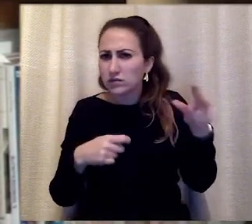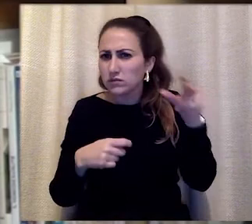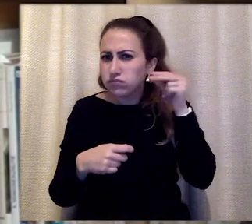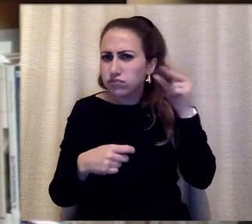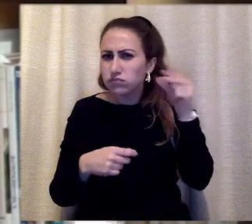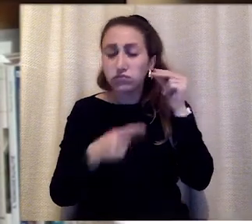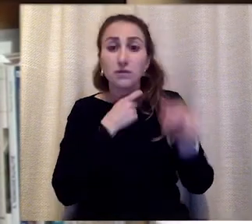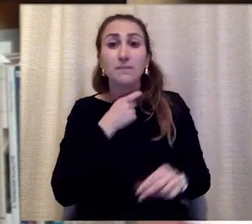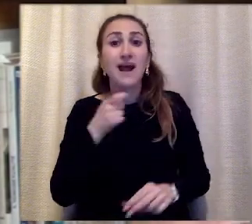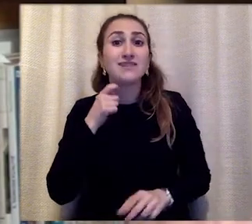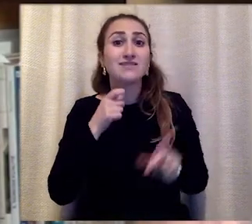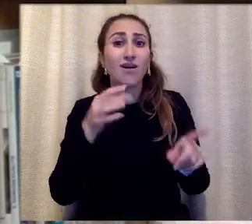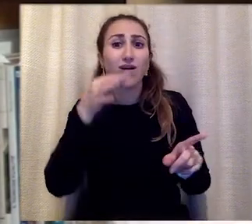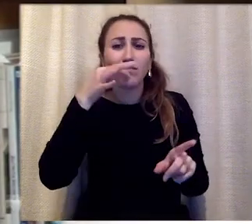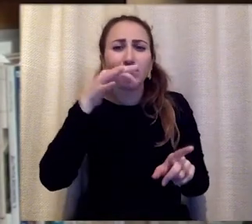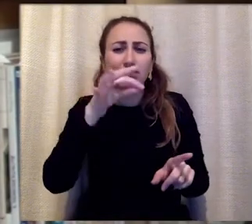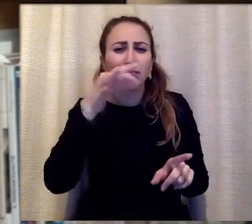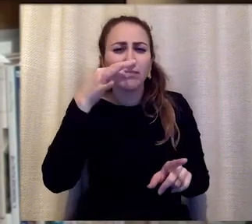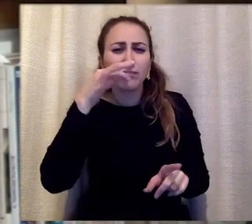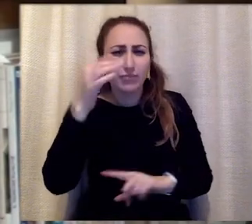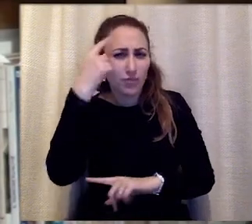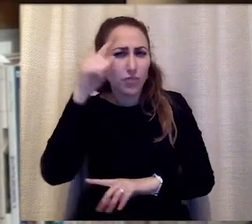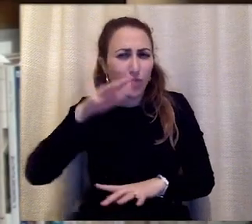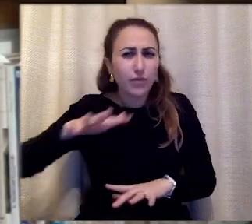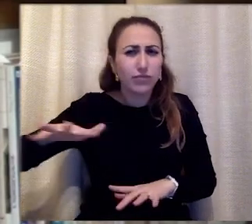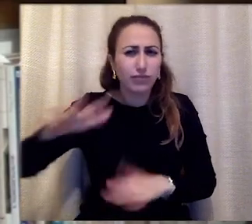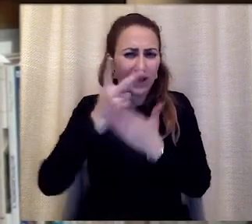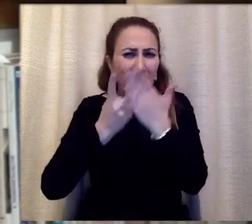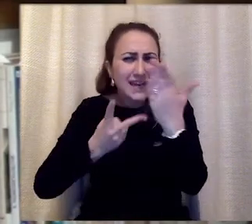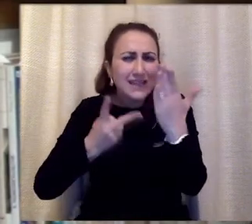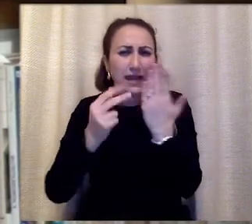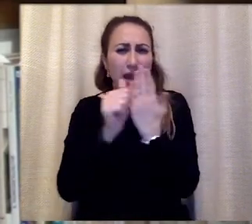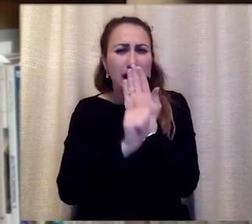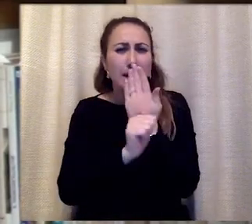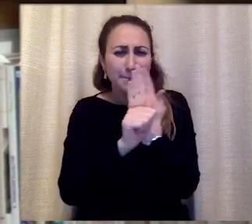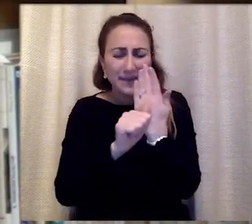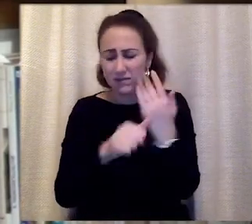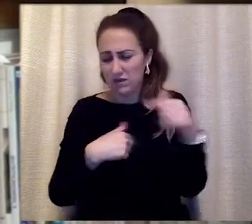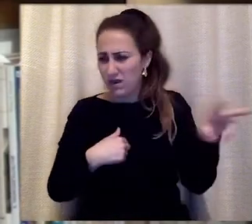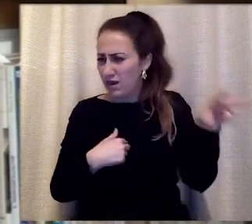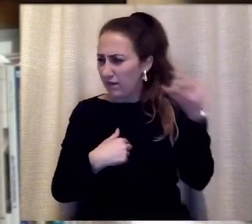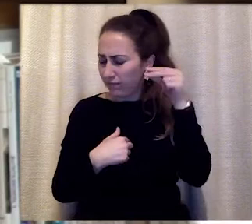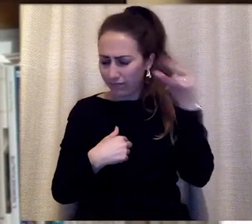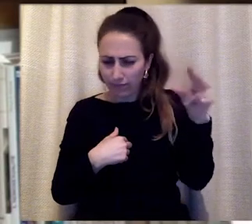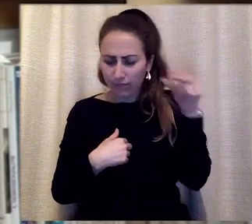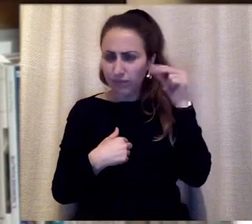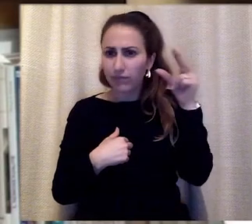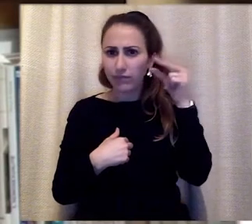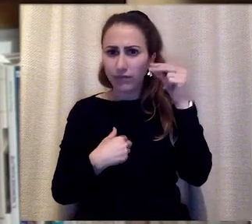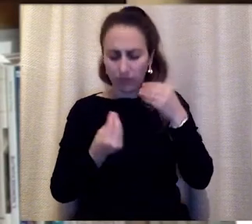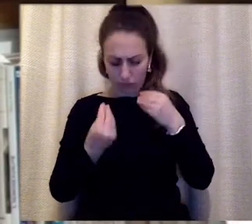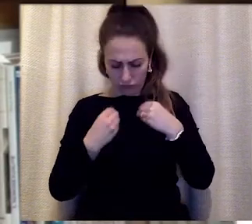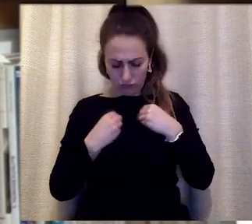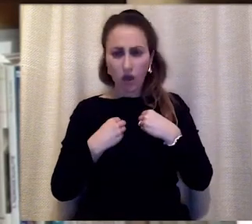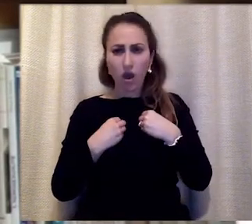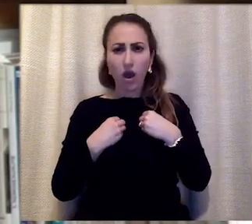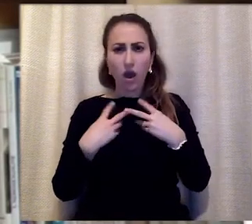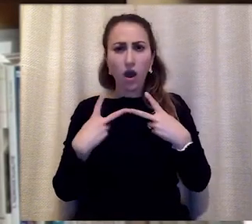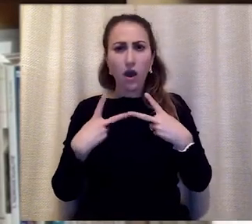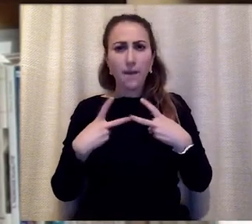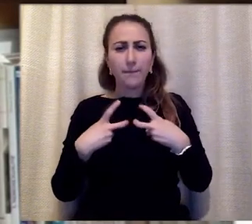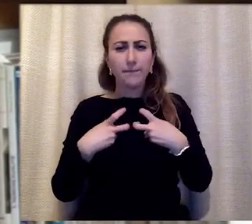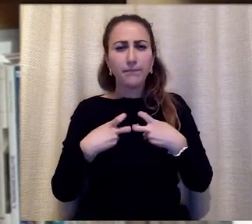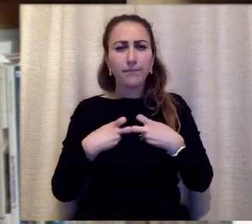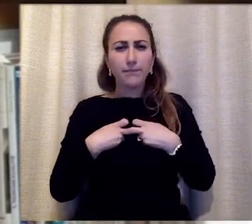donner a commencé à descendre dans leur cœur. Et lorsque ce pasteur est décédé, quelques jours plus tard, ils